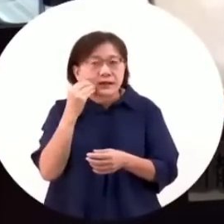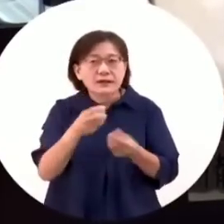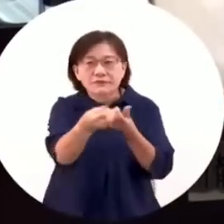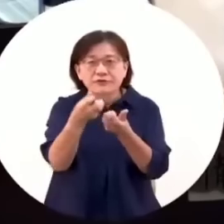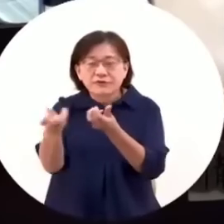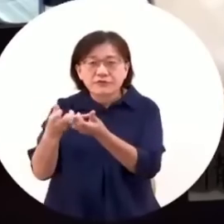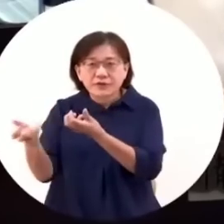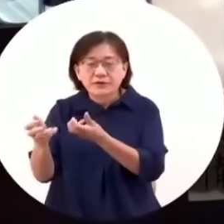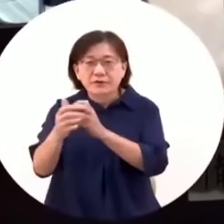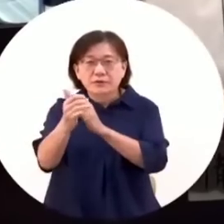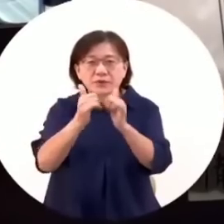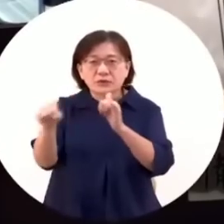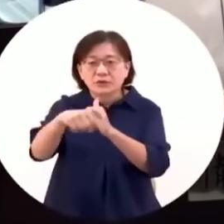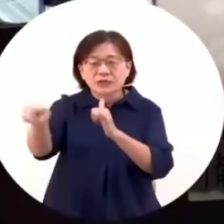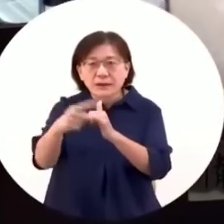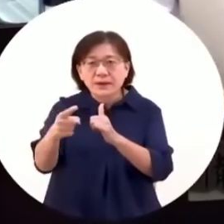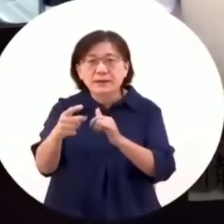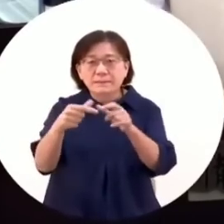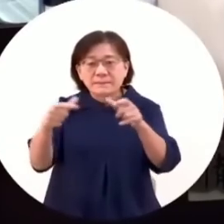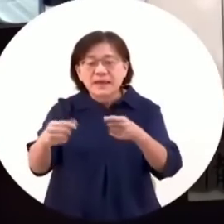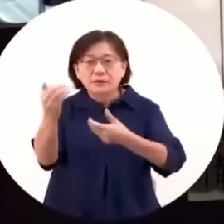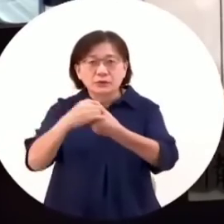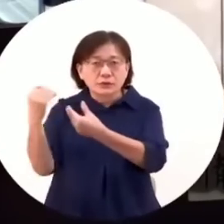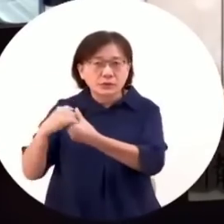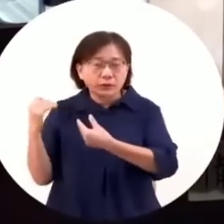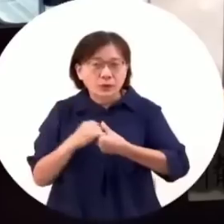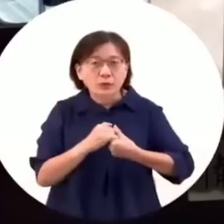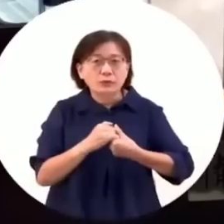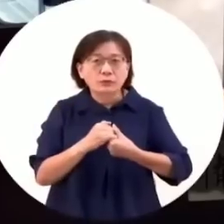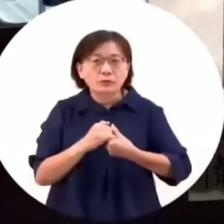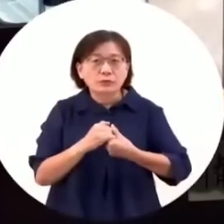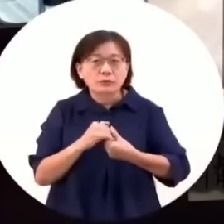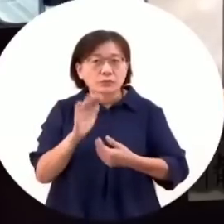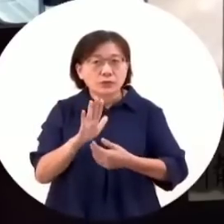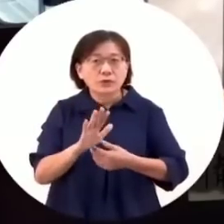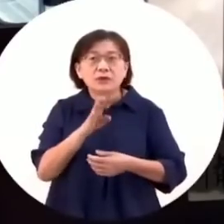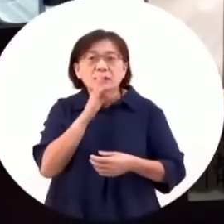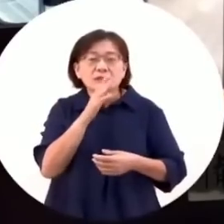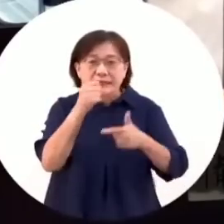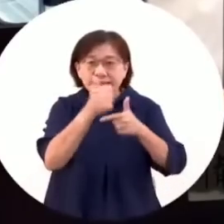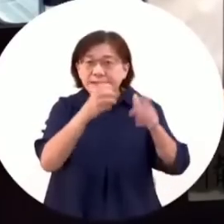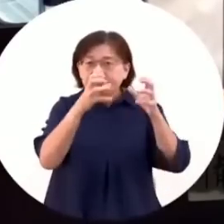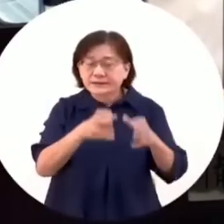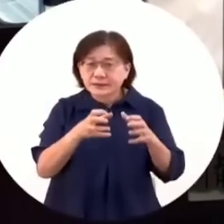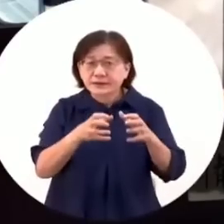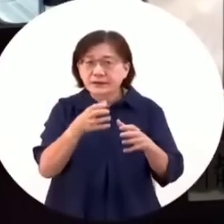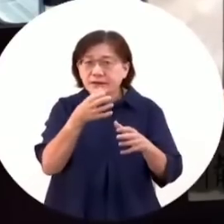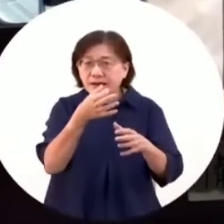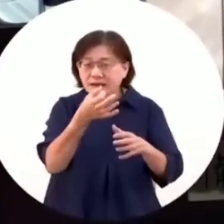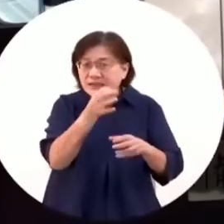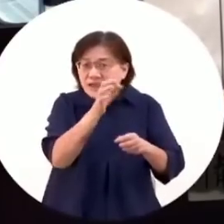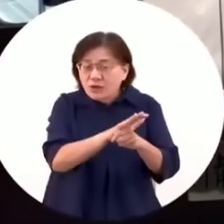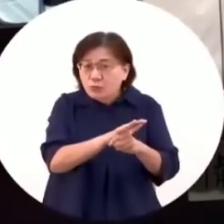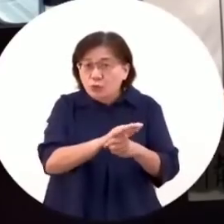跟你有关的哦，是你交代伊安尼讲，甲建设去换选票，行情无中立，这就相当严重